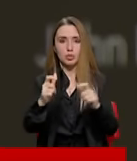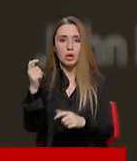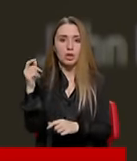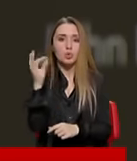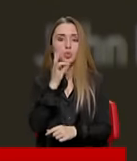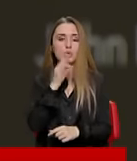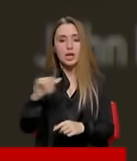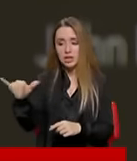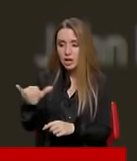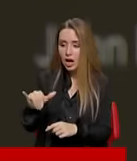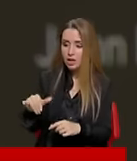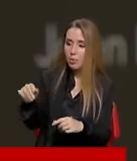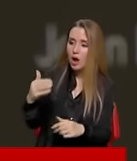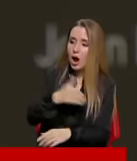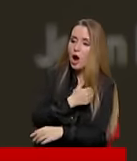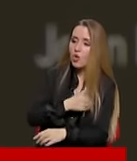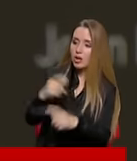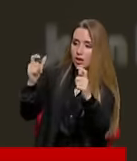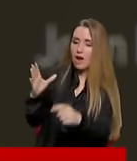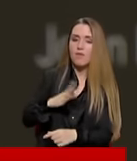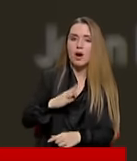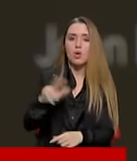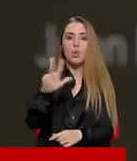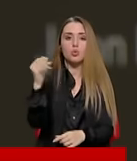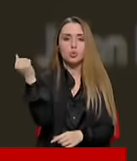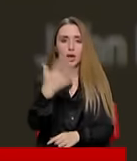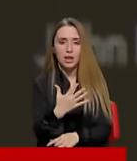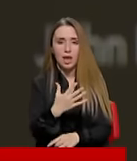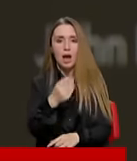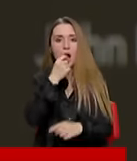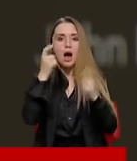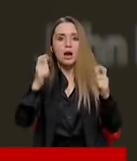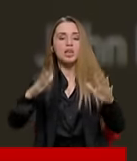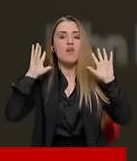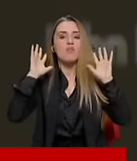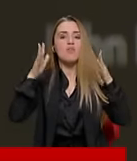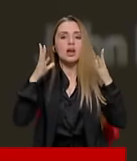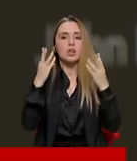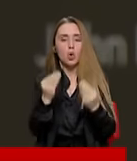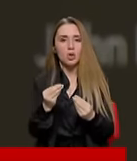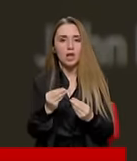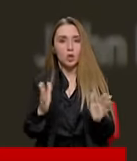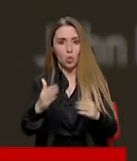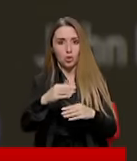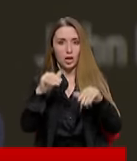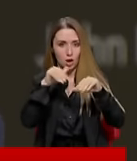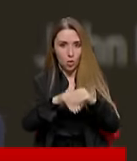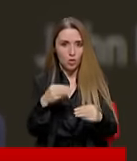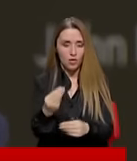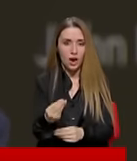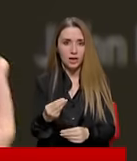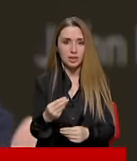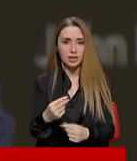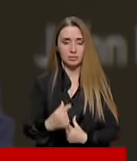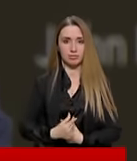iki tane Teknokent bir avukatlara yer verdik Ayrıca 30 tane Ankara'da faaliyet gösteren odaya oy verdik artık kravatlı